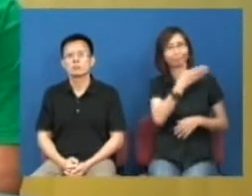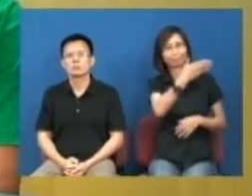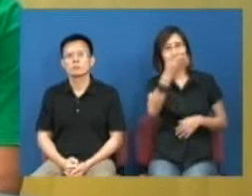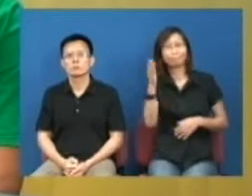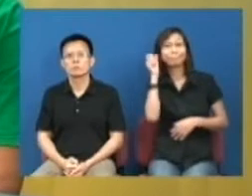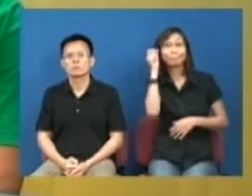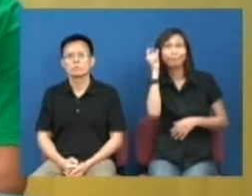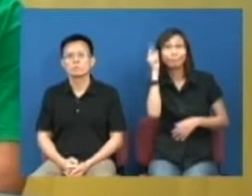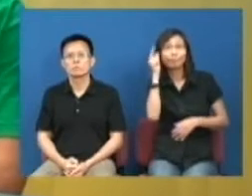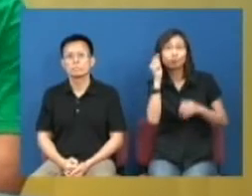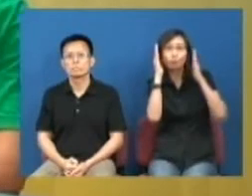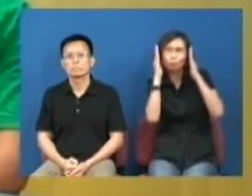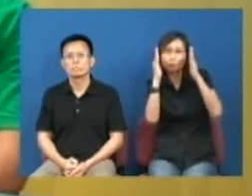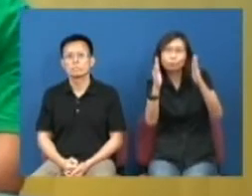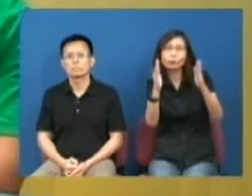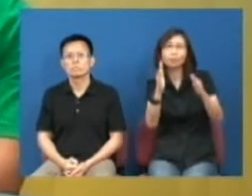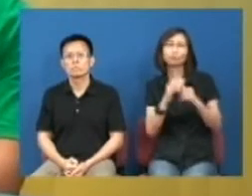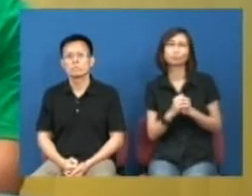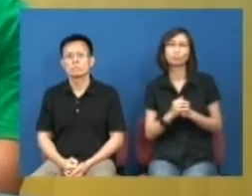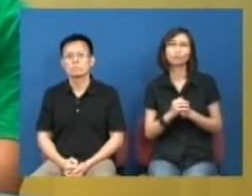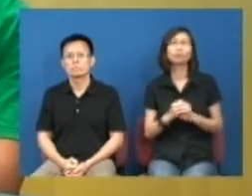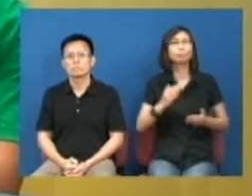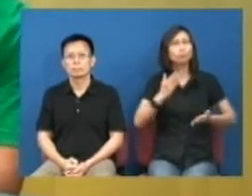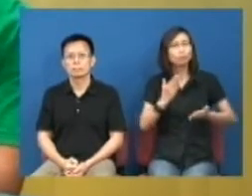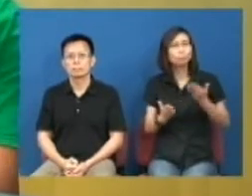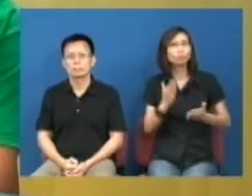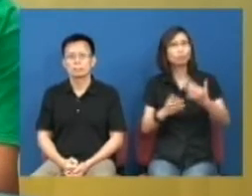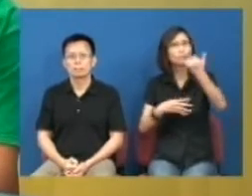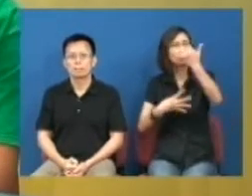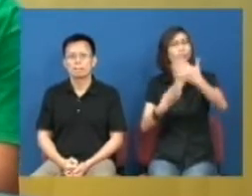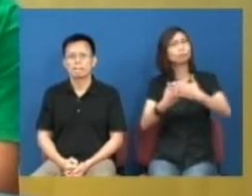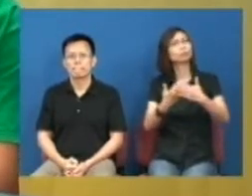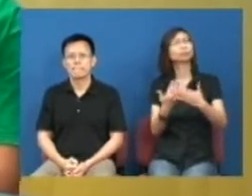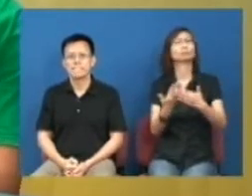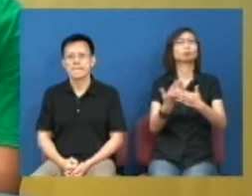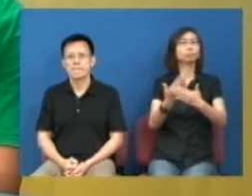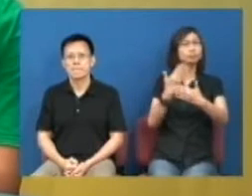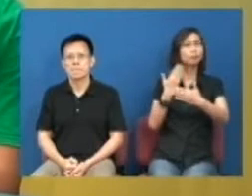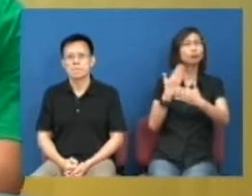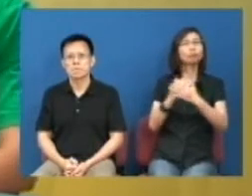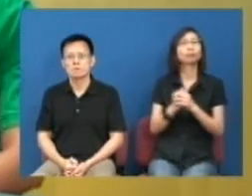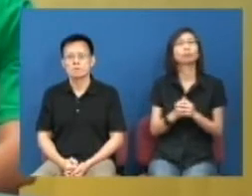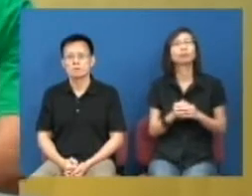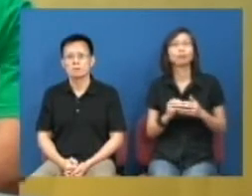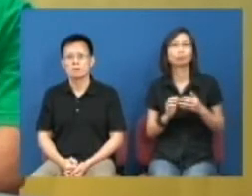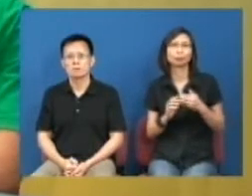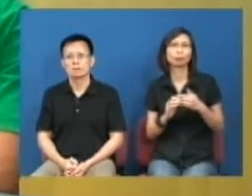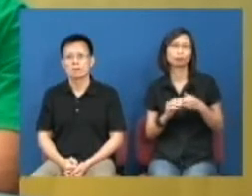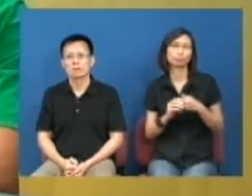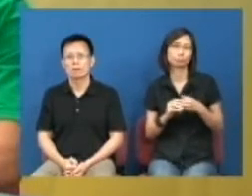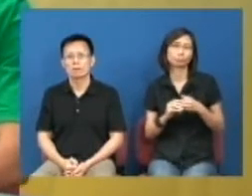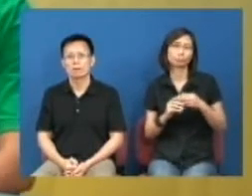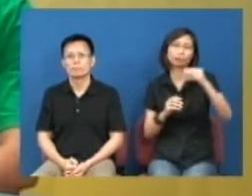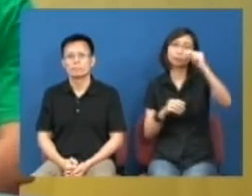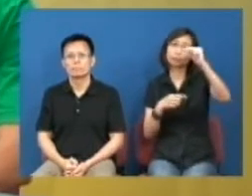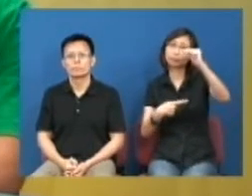別留意，就是可能無論是六四之後或者甚至七一之前，我不知道會不會有一些大型的示威集會，